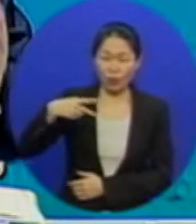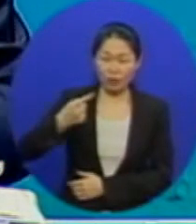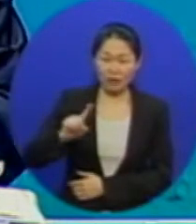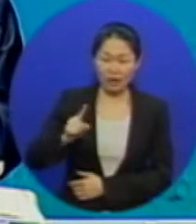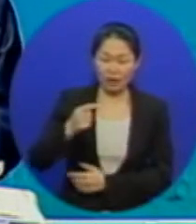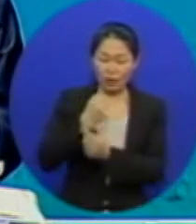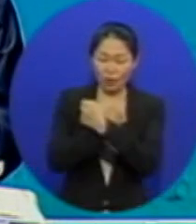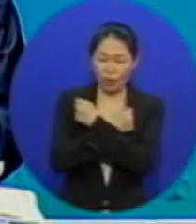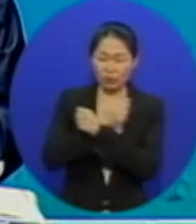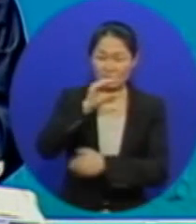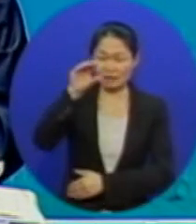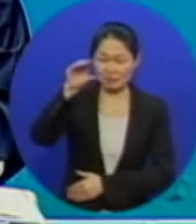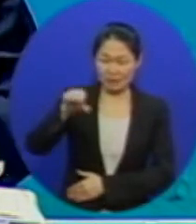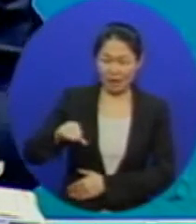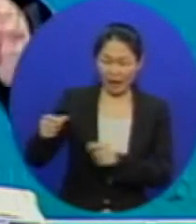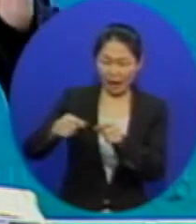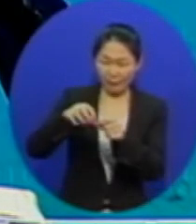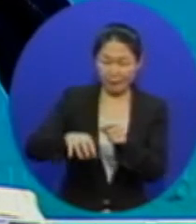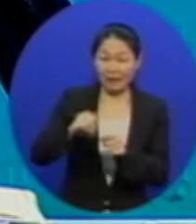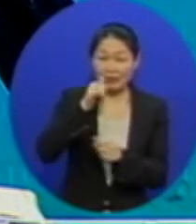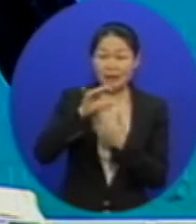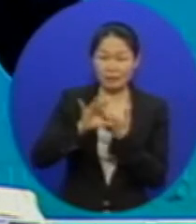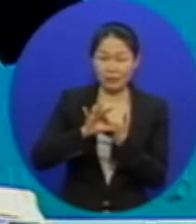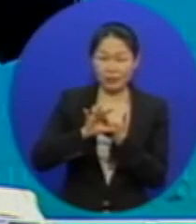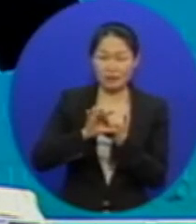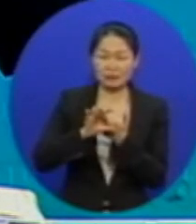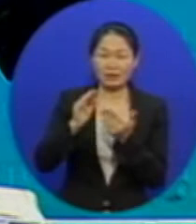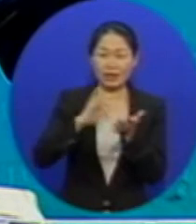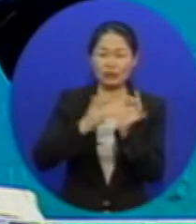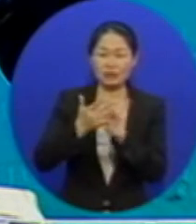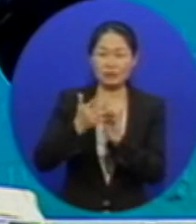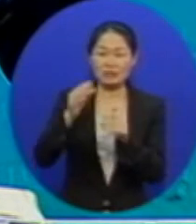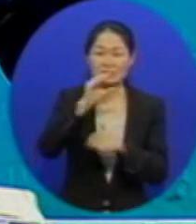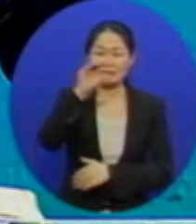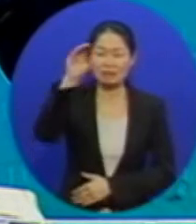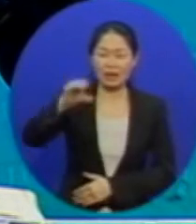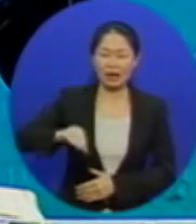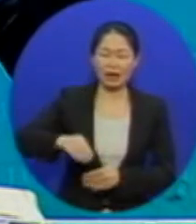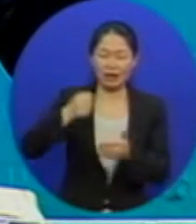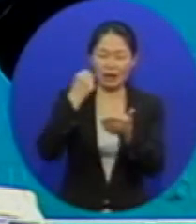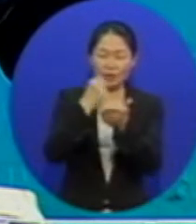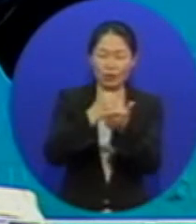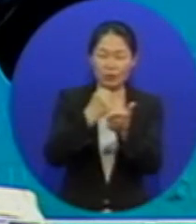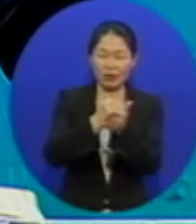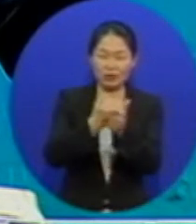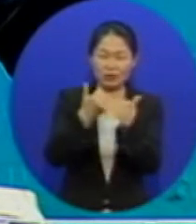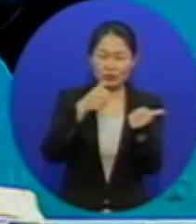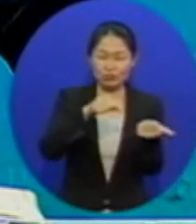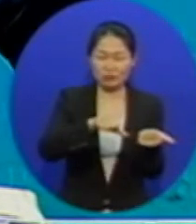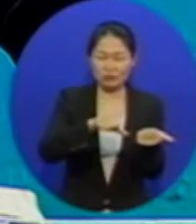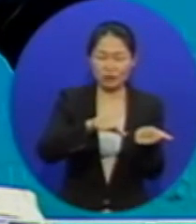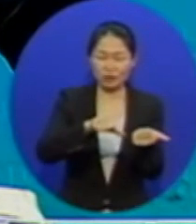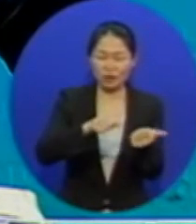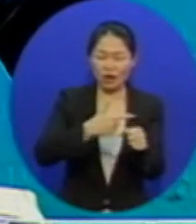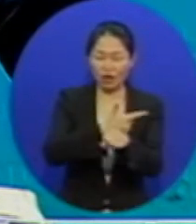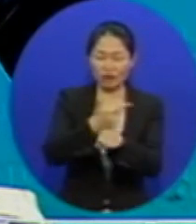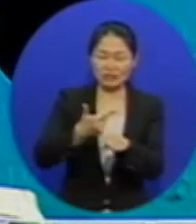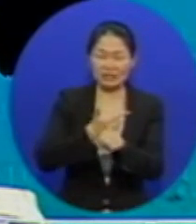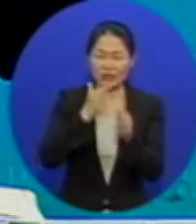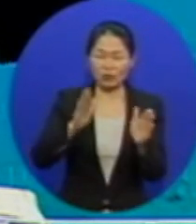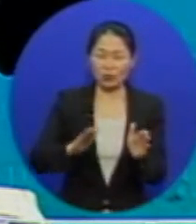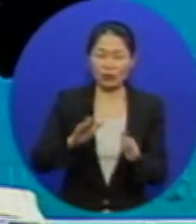계시다면 그래서 예수님이 십자가에 못 박기 시고 그리고 6시간 동안 십자가에서